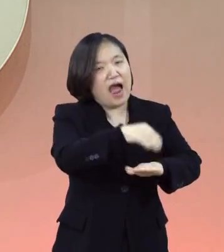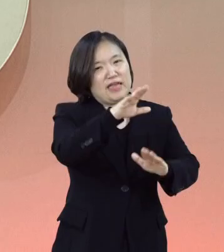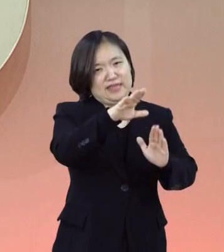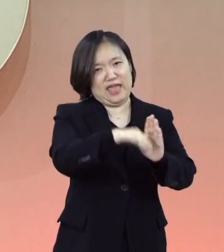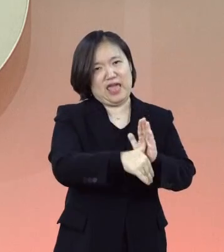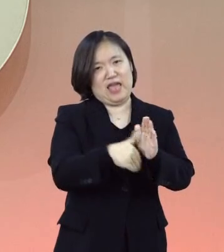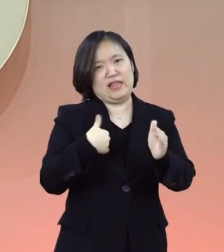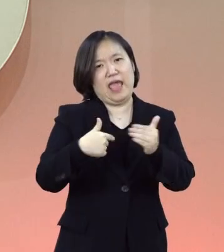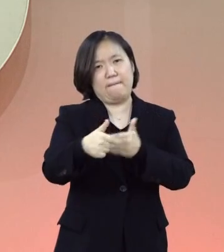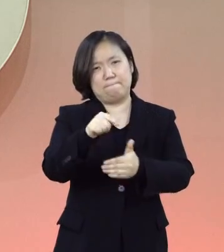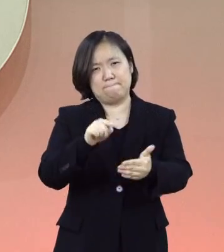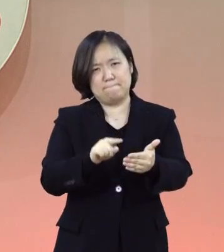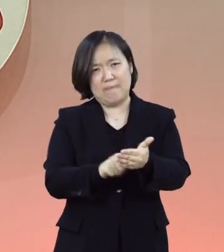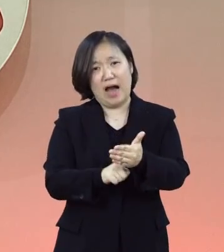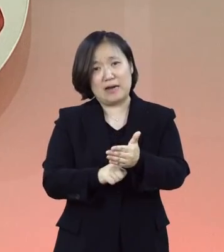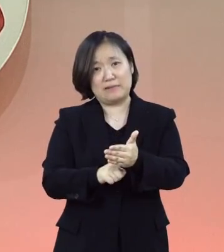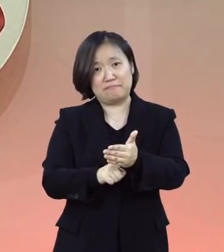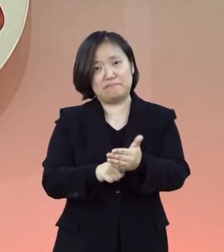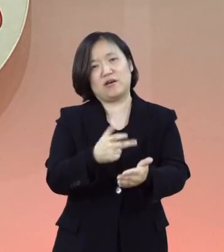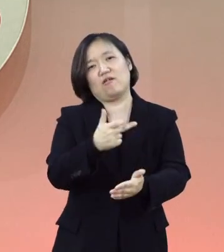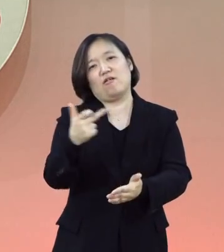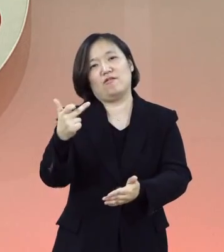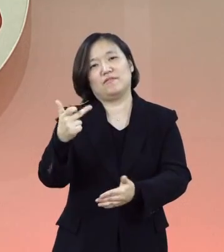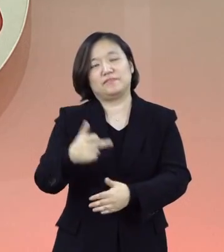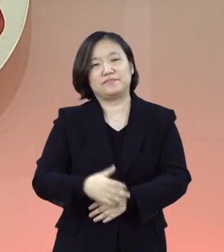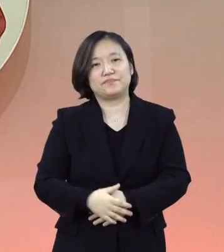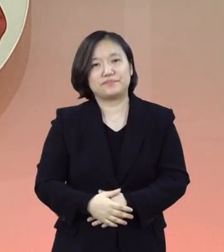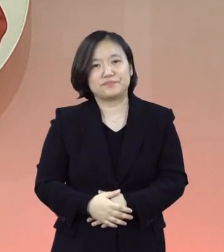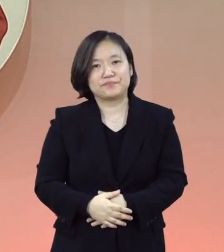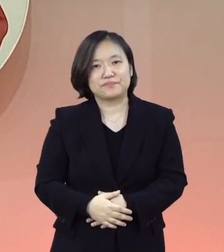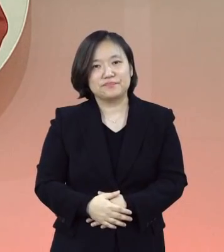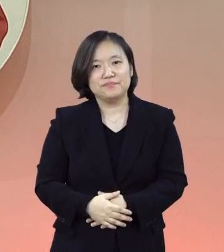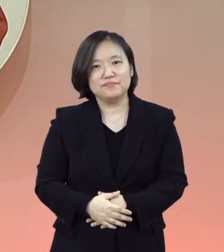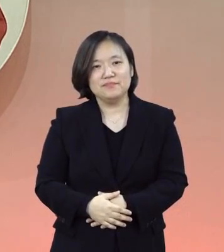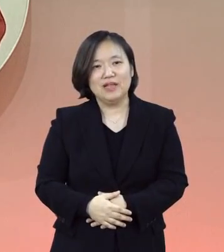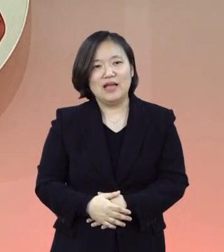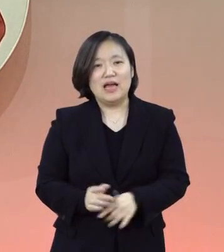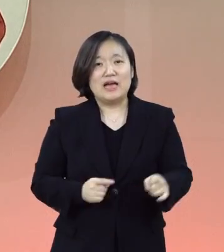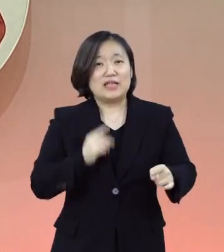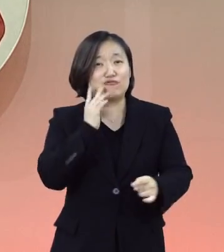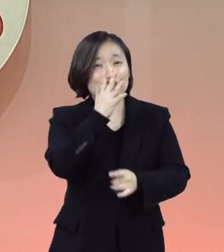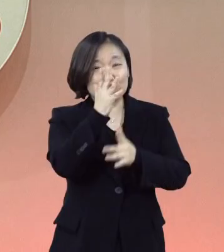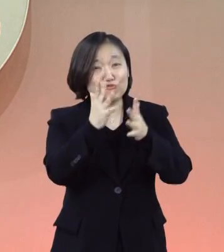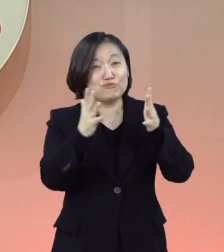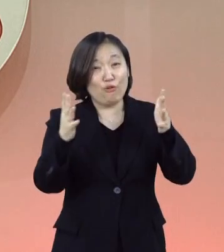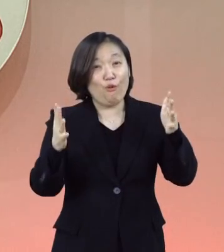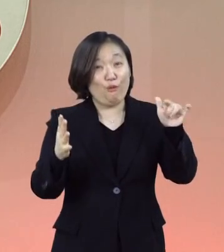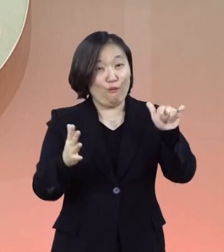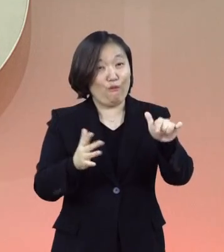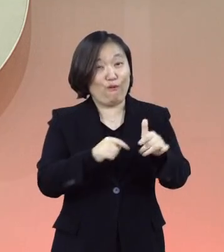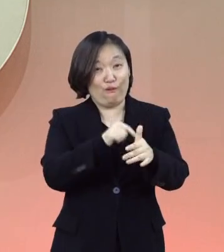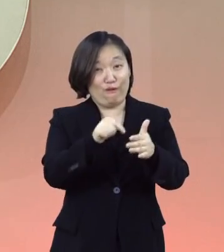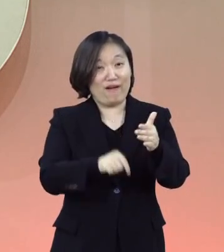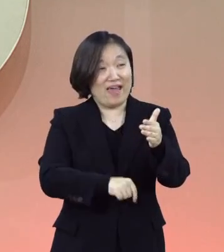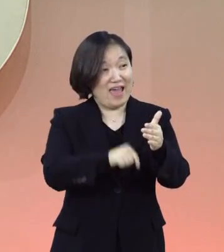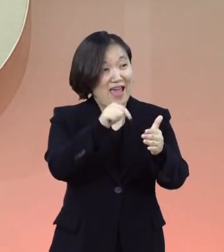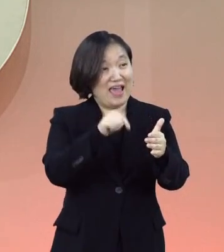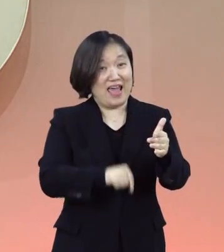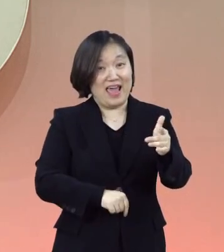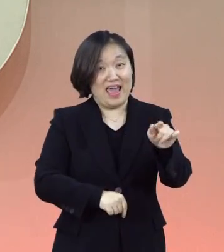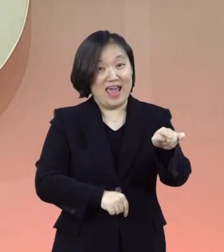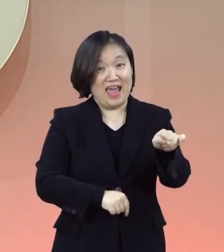자, 그때 그 숲속의 수행자도 극도로 예민하고 섬세해진 마음의